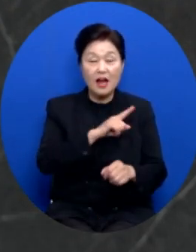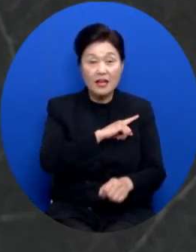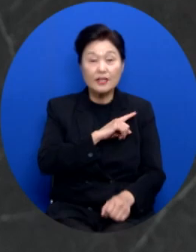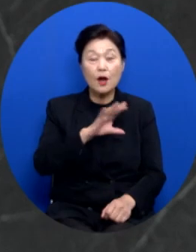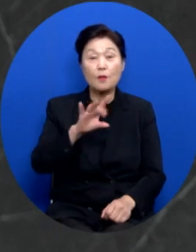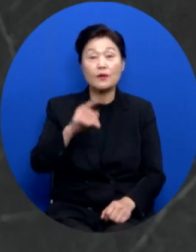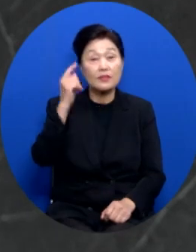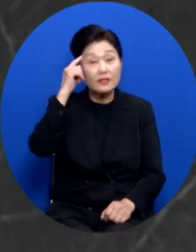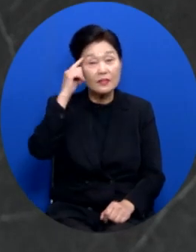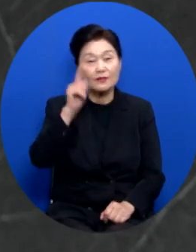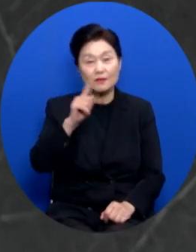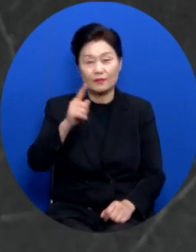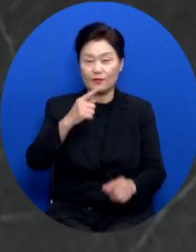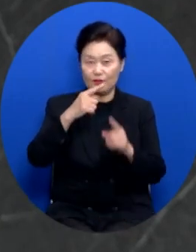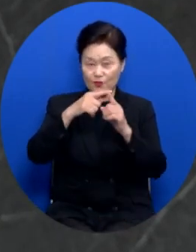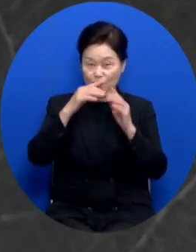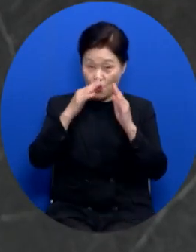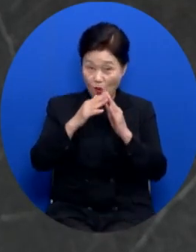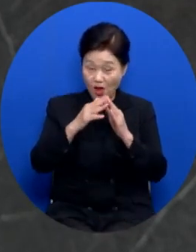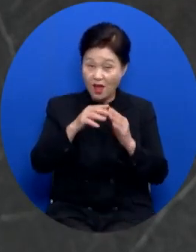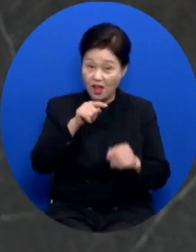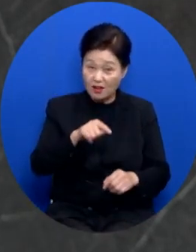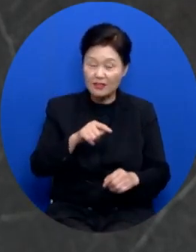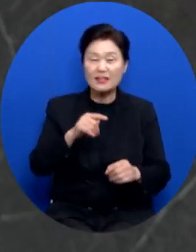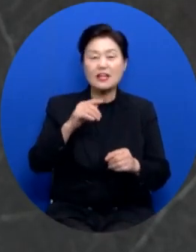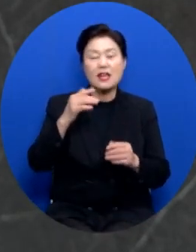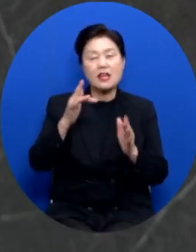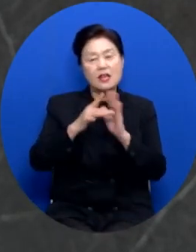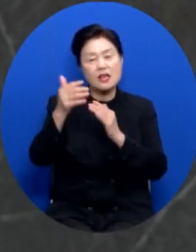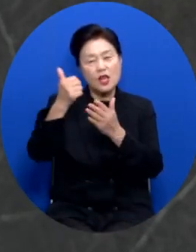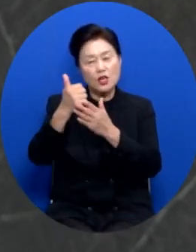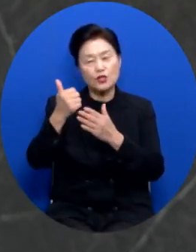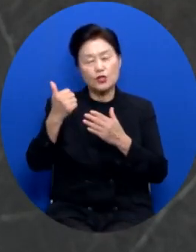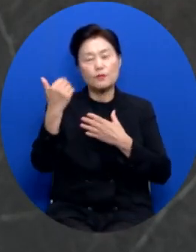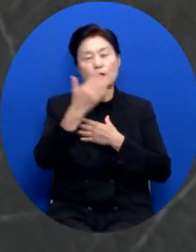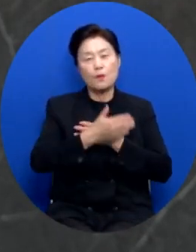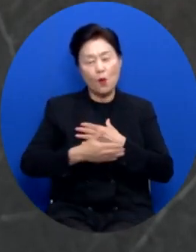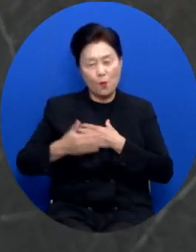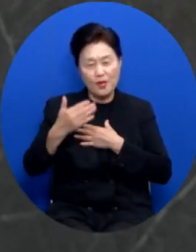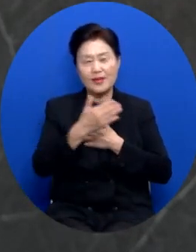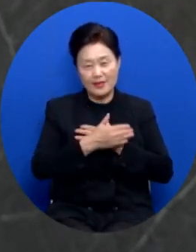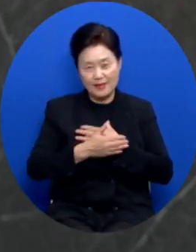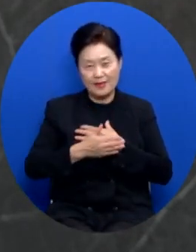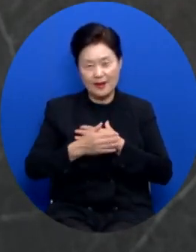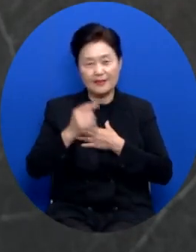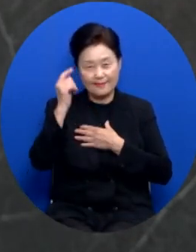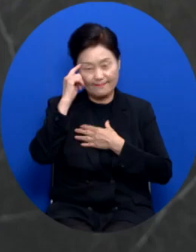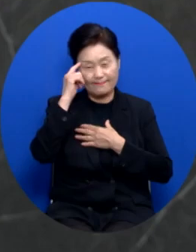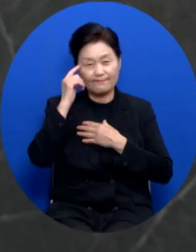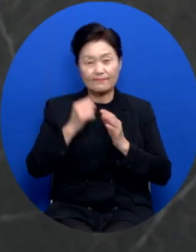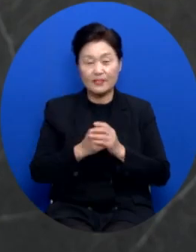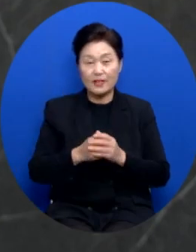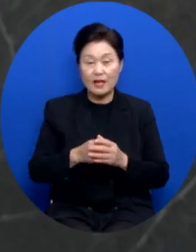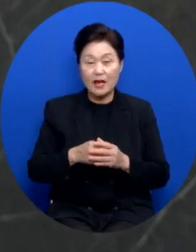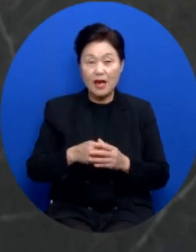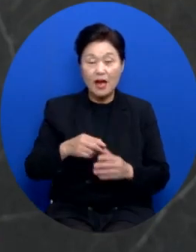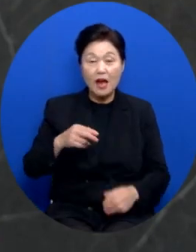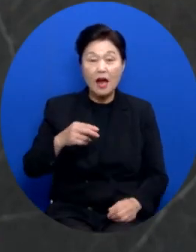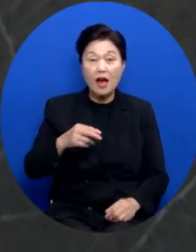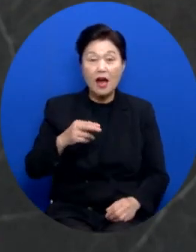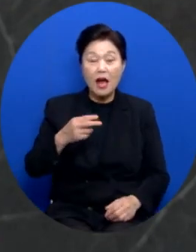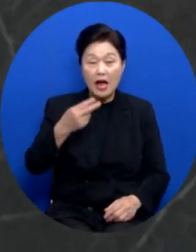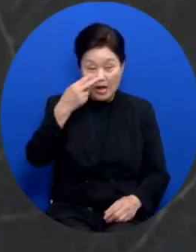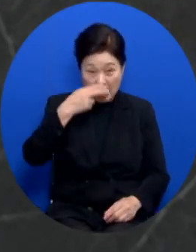것이 교회는 님의라는 실입니다 사이라는 청이